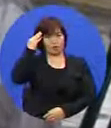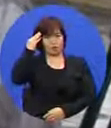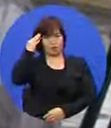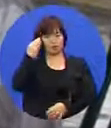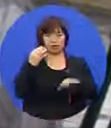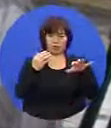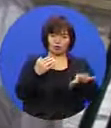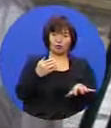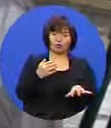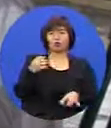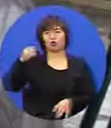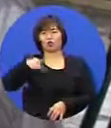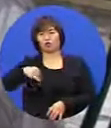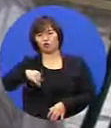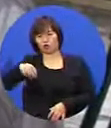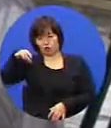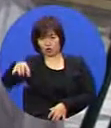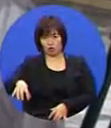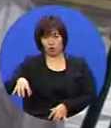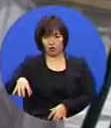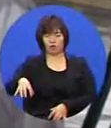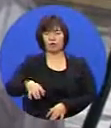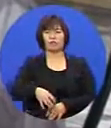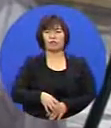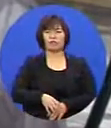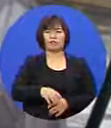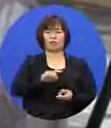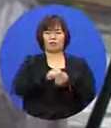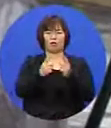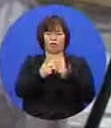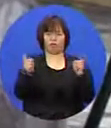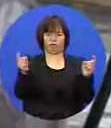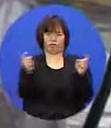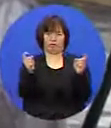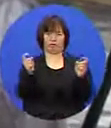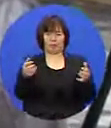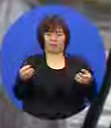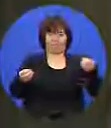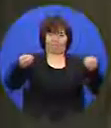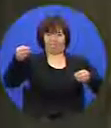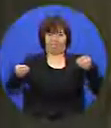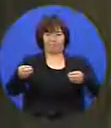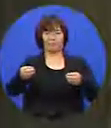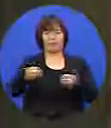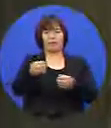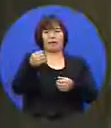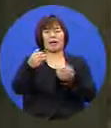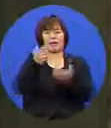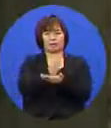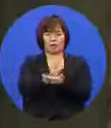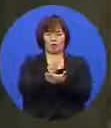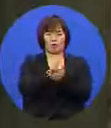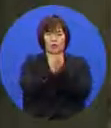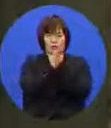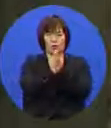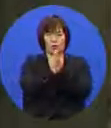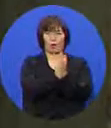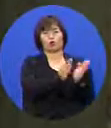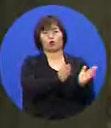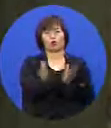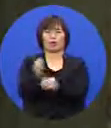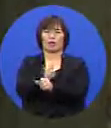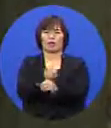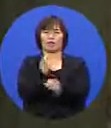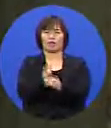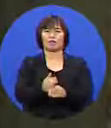한국과 중국의 대립과 갈등을 해소하기 위한 기도법회도 준비를 하고